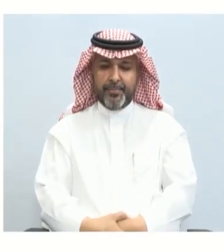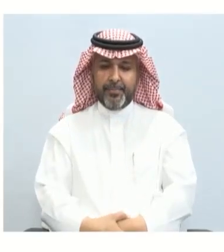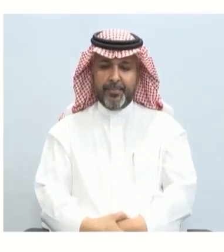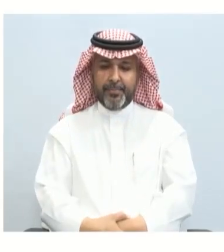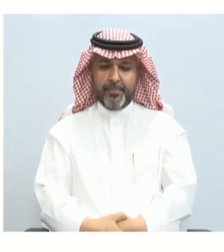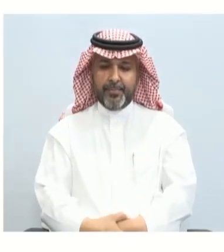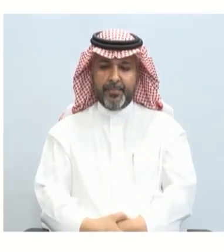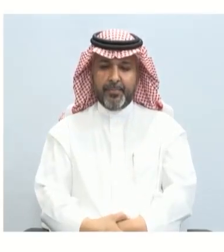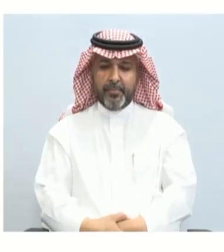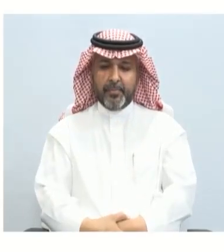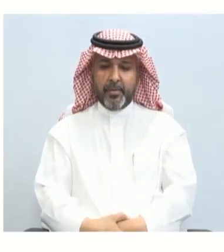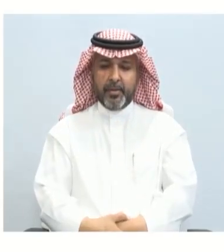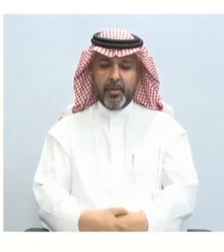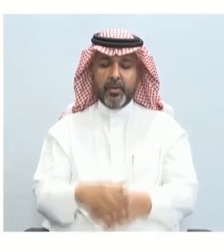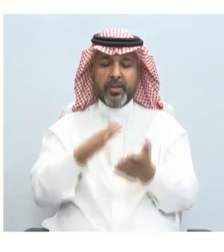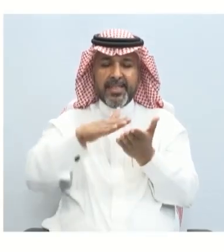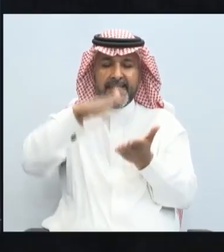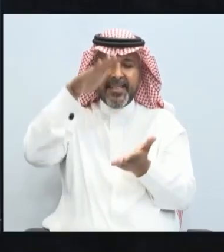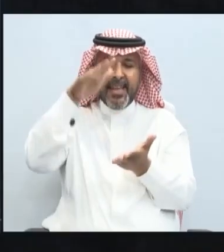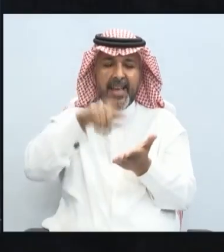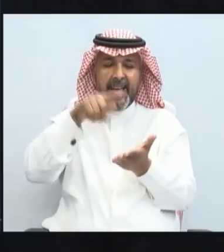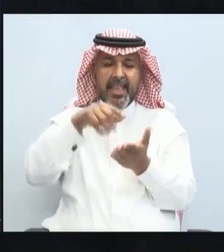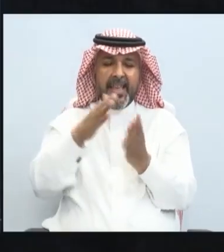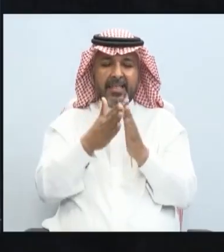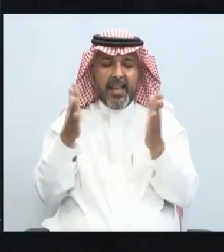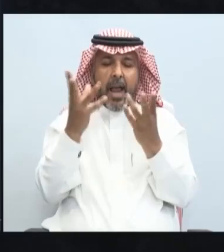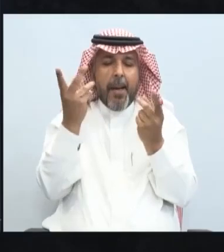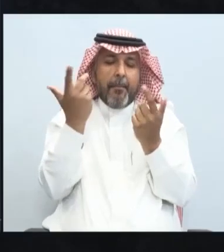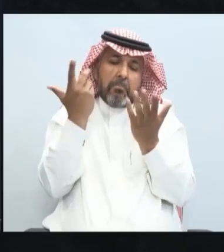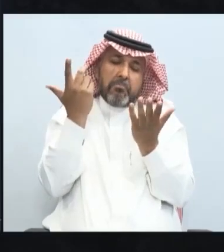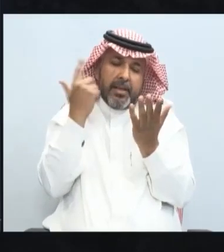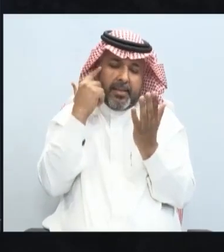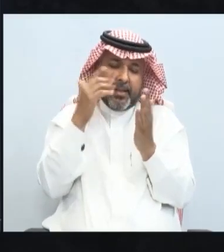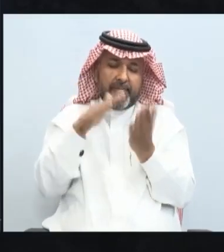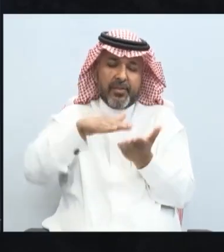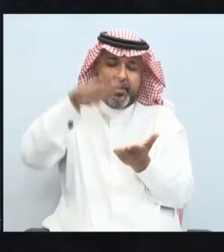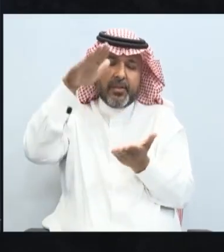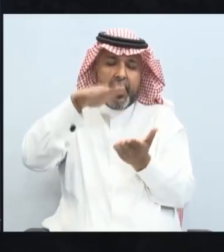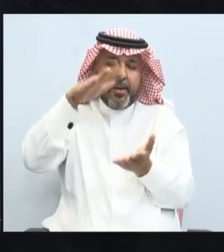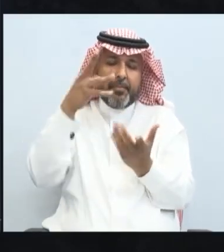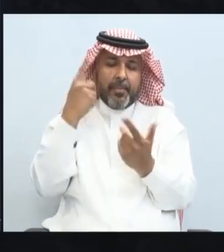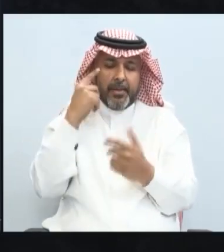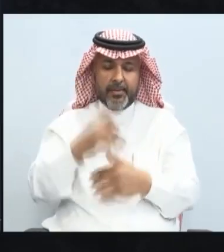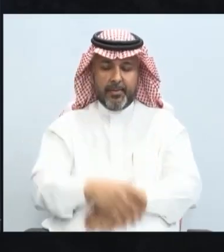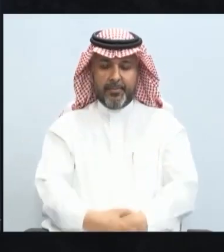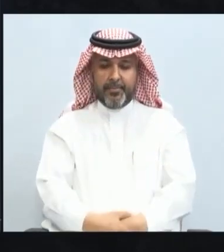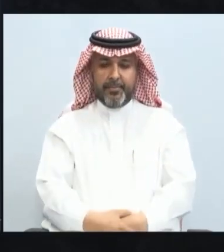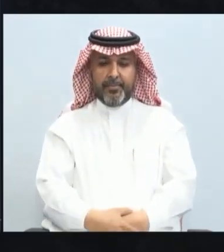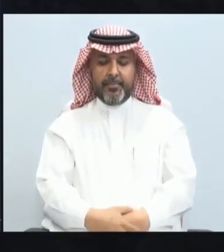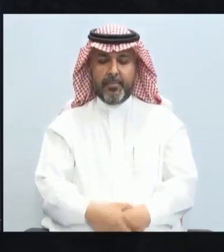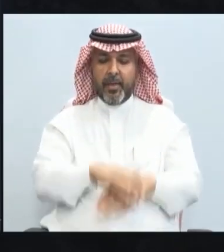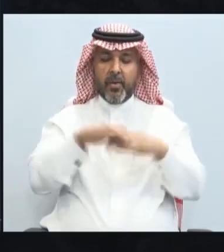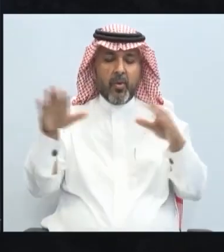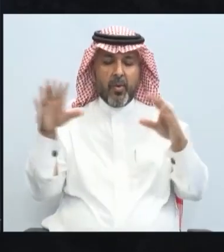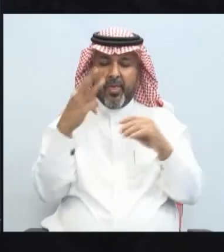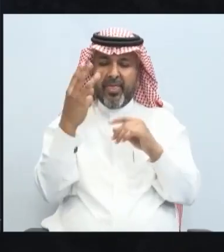فهي غير معرفه الا فقط في الساين والكوساين السعه واحد اما التان والكوت والسك والكوك فسعت غير